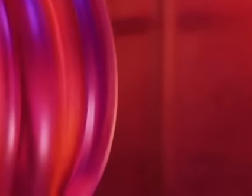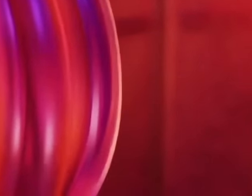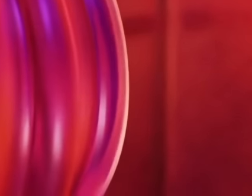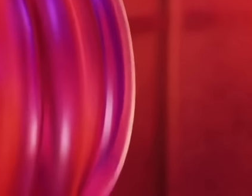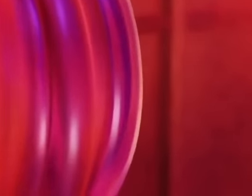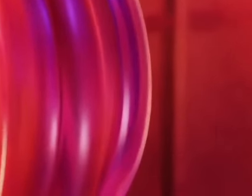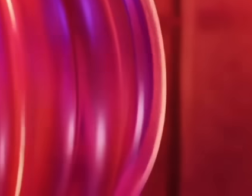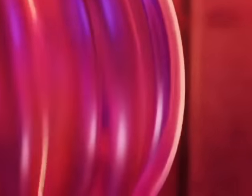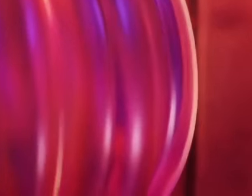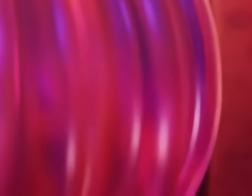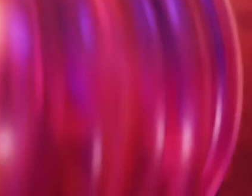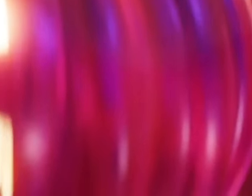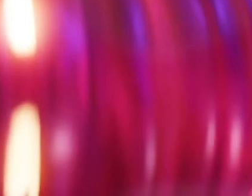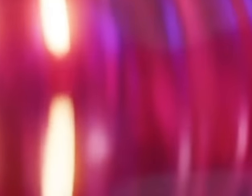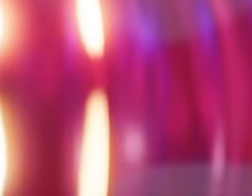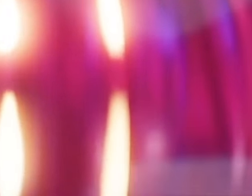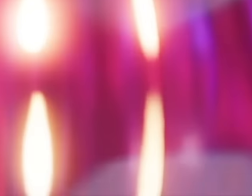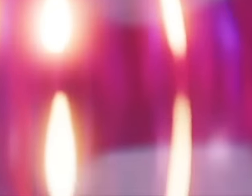واجعله لنا